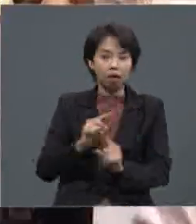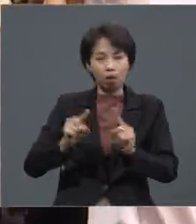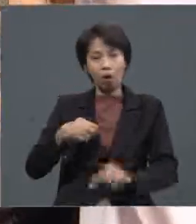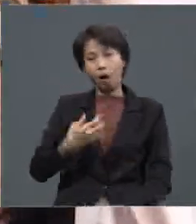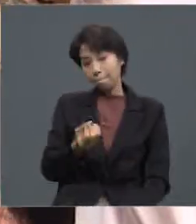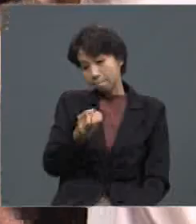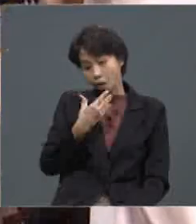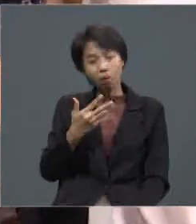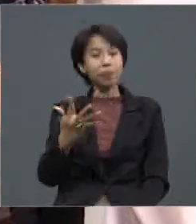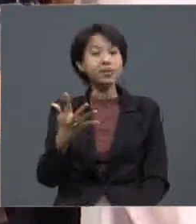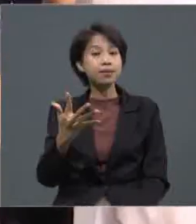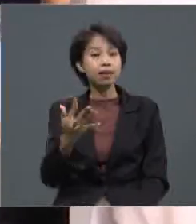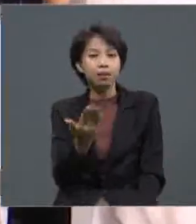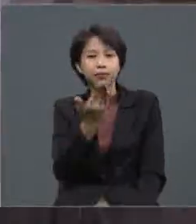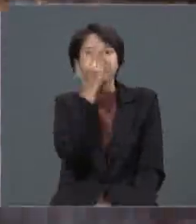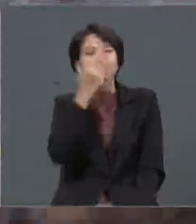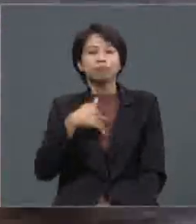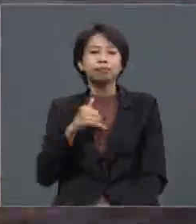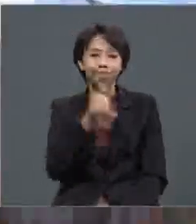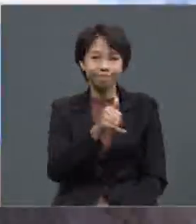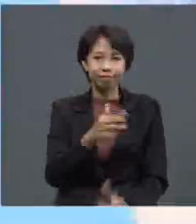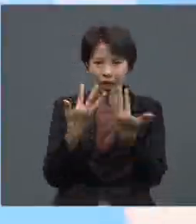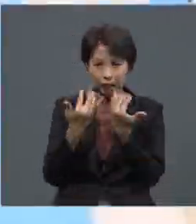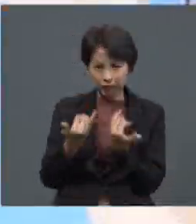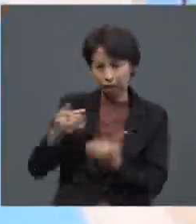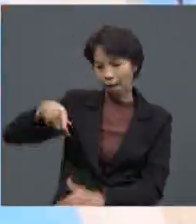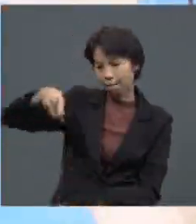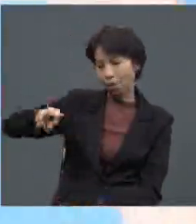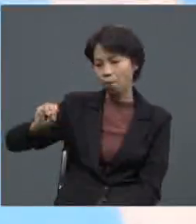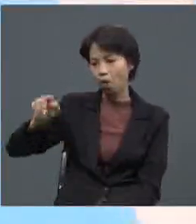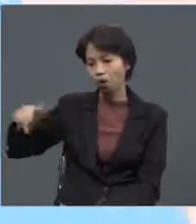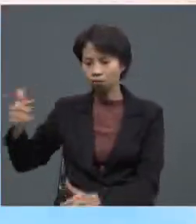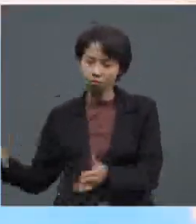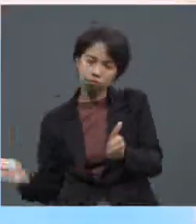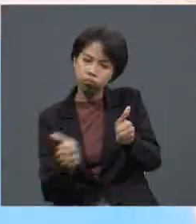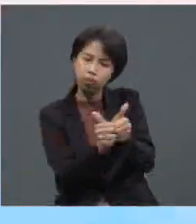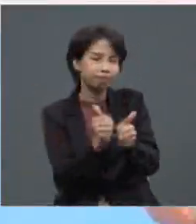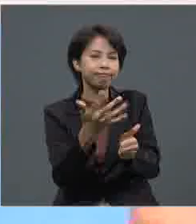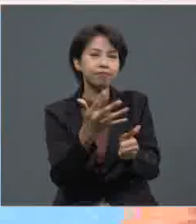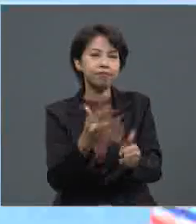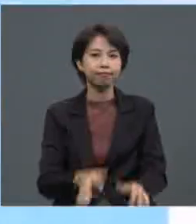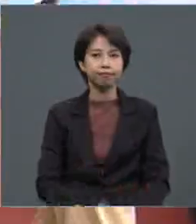จ้งล่วงหน้าก็เลยทำให้ทางพม.เนี่ยไม่สามารถที่จะส่งสหวิชาชีพเข้าร่วมได้ทันครับ